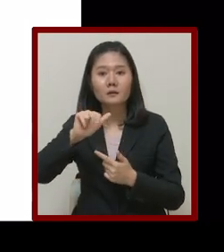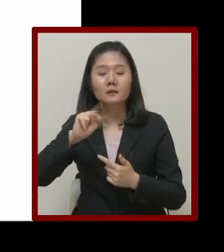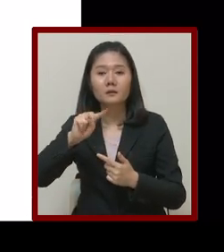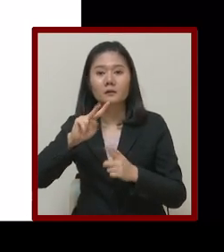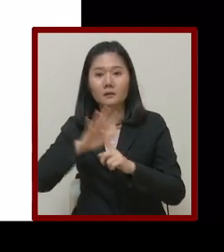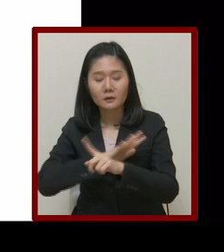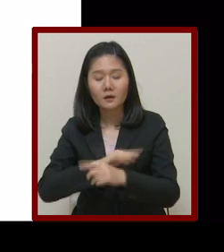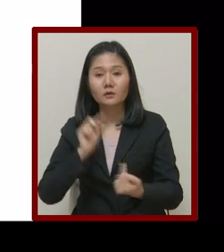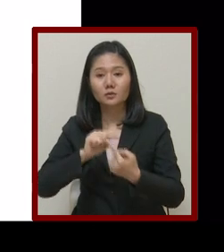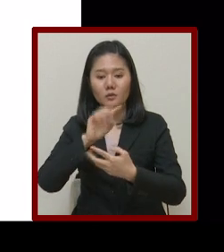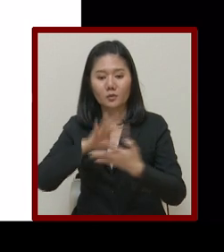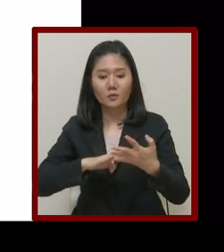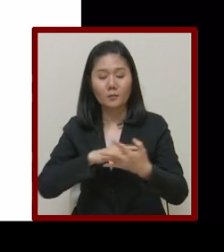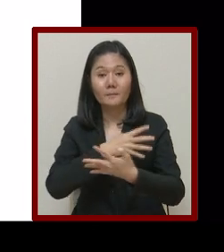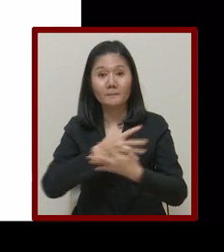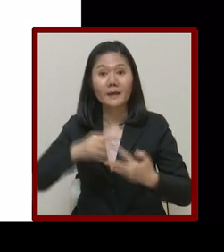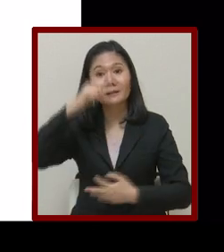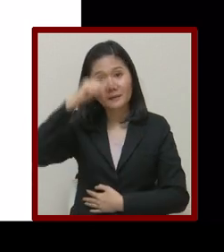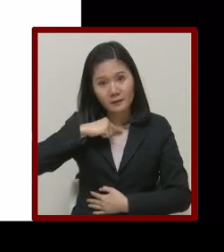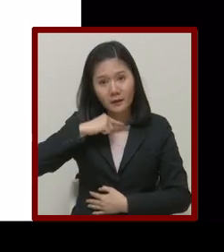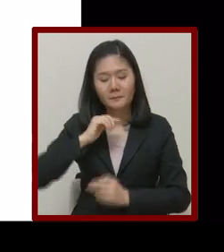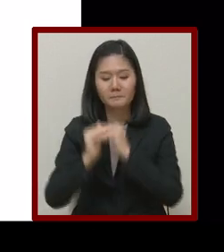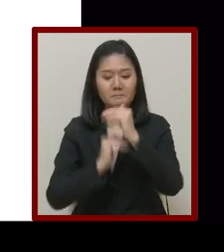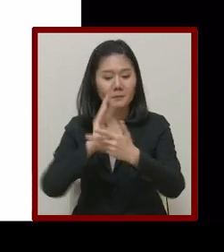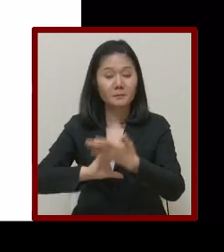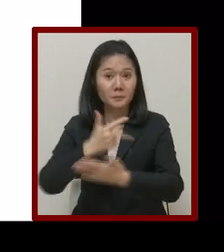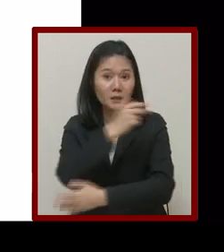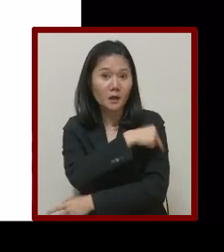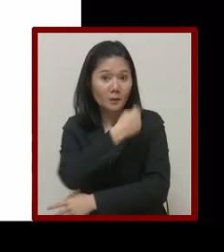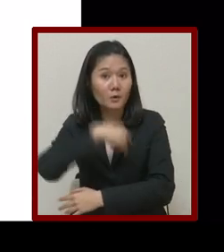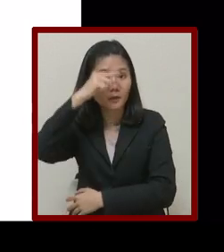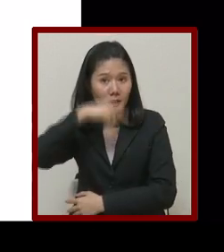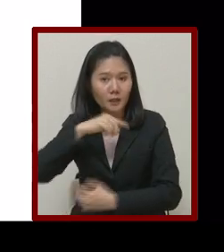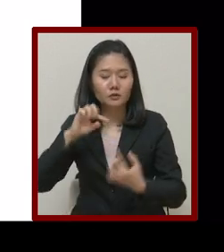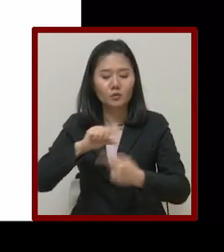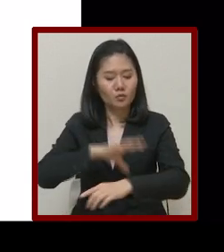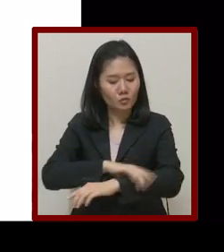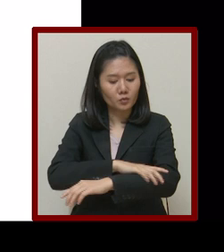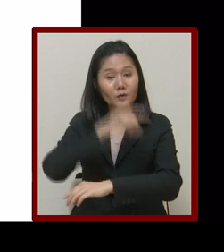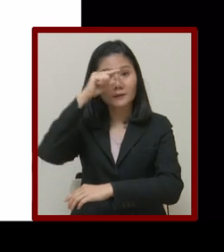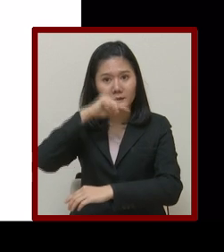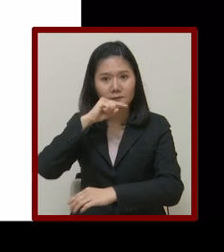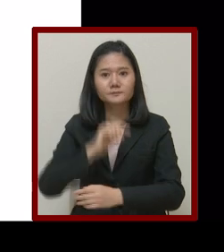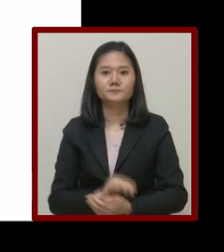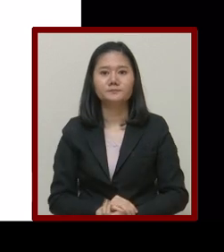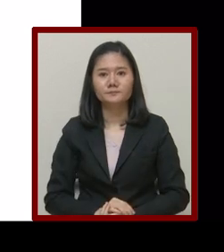าด้วยเรื่องของการแพทย์แผนไทยเนี่ยมีความรุ่งเรืองมากนะคะโดยเฉพาะเรื่องของการนวดไท